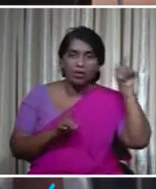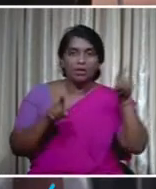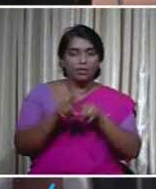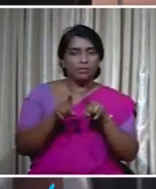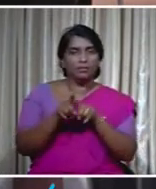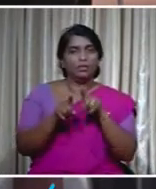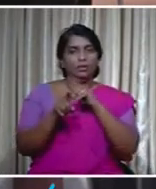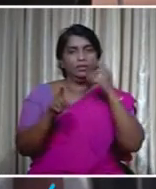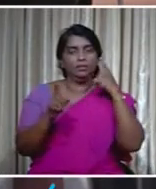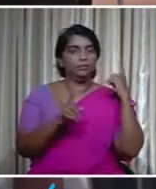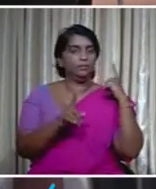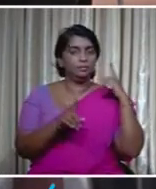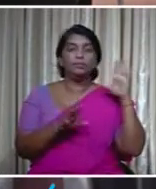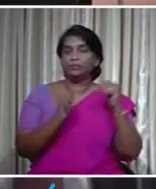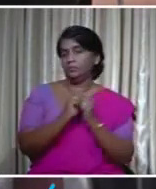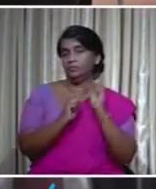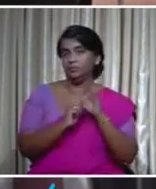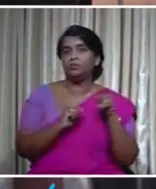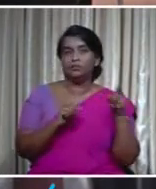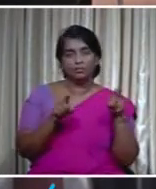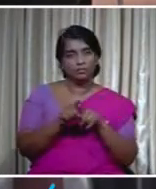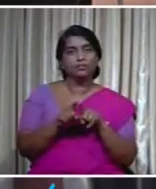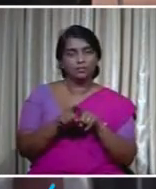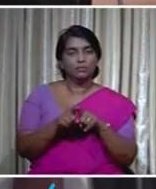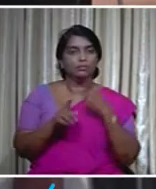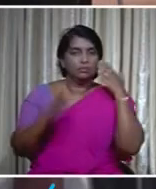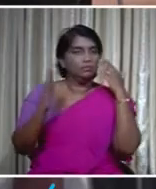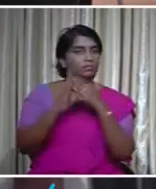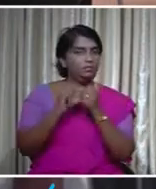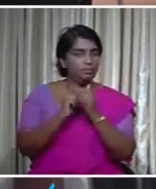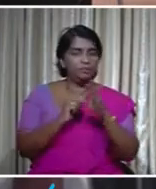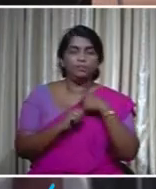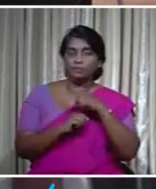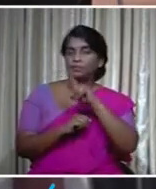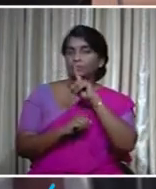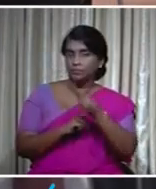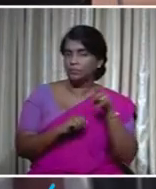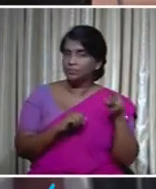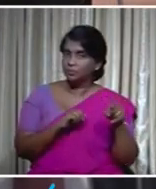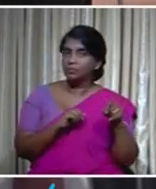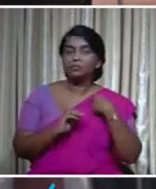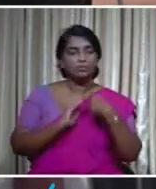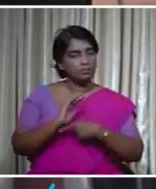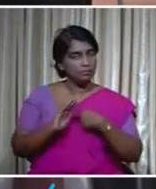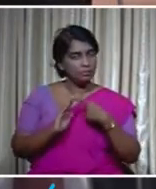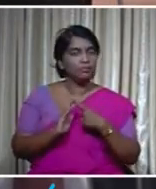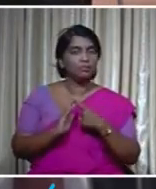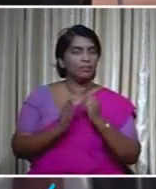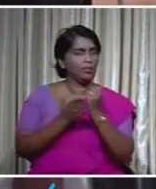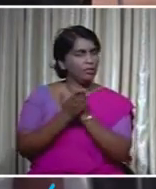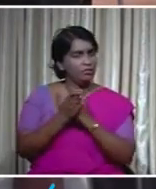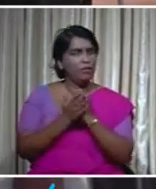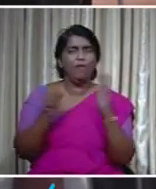சிறப்பான முன்னேற்றங்களையும் தயவு செய்து பதிந்து கொள்ளுங்கள். நான் உங்களிடம் கேட்பது, இலங்கையிலே ஒரு முழுமையான ஏற்கத்தக்க இந்த